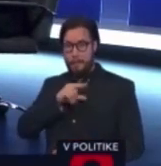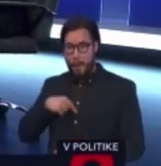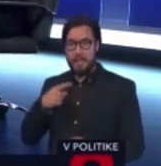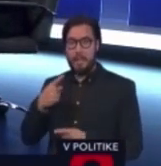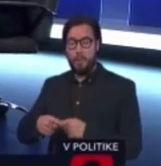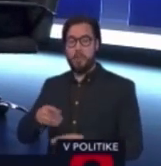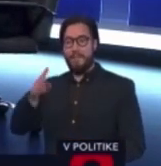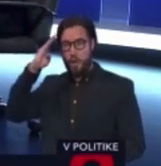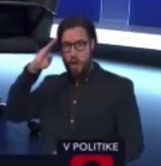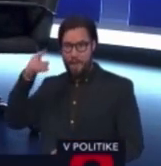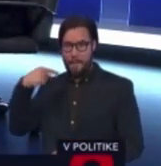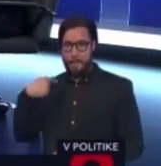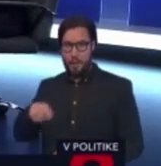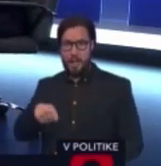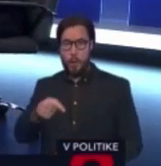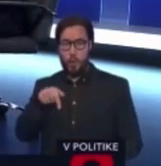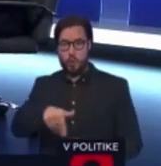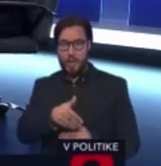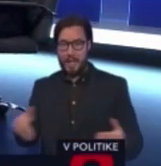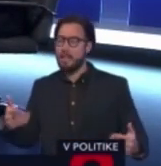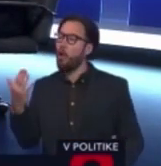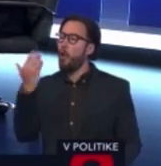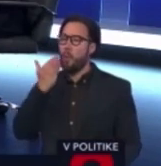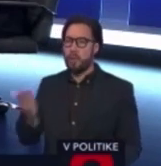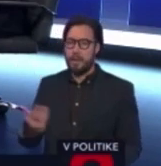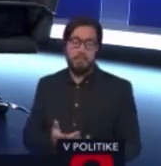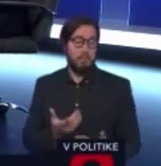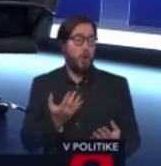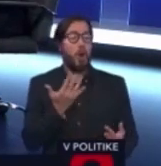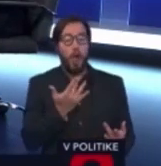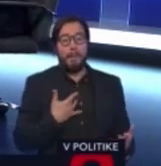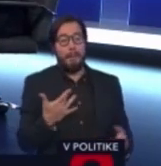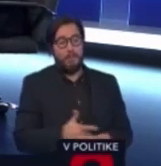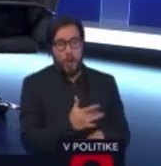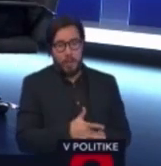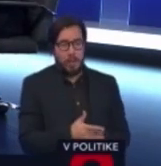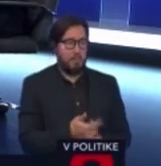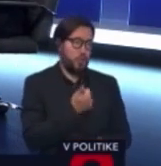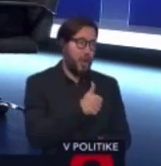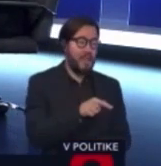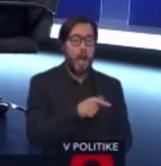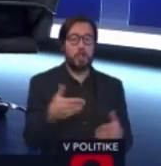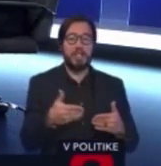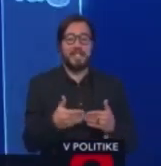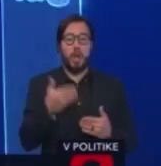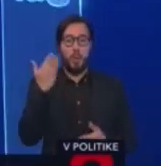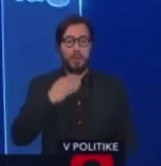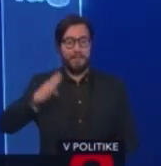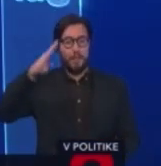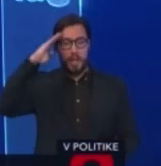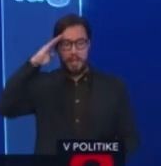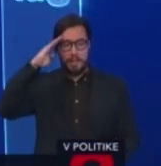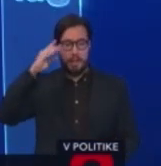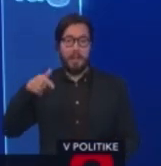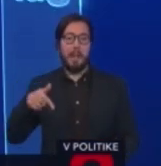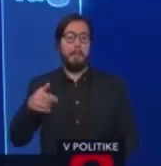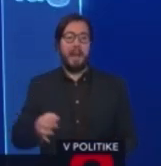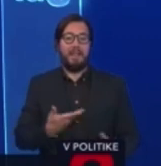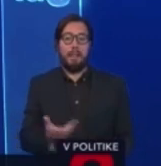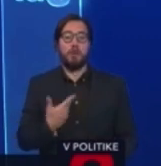vojakov aj policajt koľko asi ľudí No však podľa toho samozrejme koľko máme k dispozícii Ale išlo by o stovky až tisíce ľudí a vojsko práve momentálne nemá čo veľmi